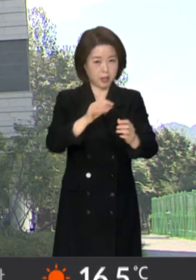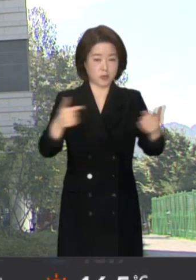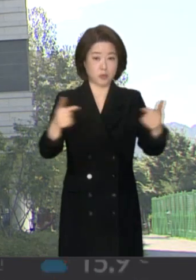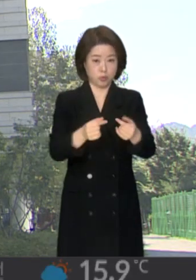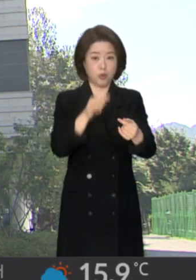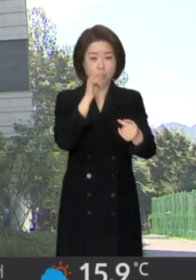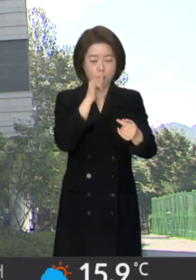설명했습니다